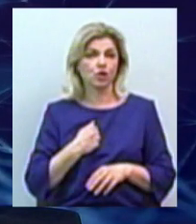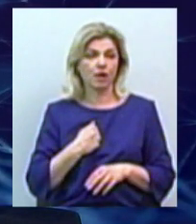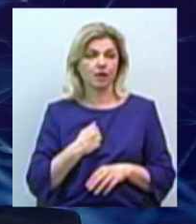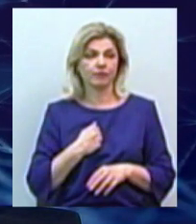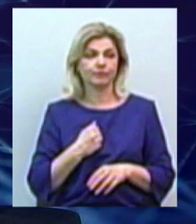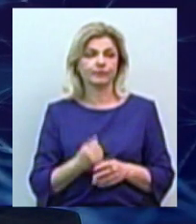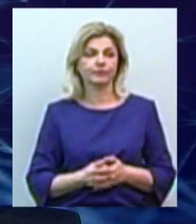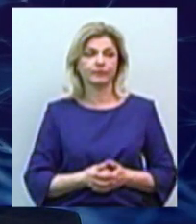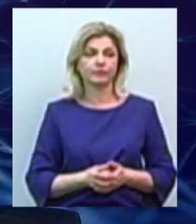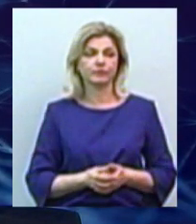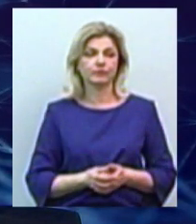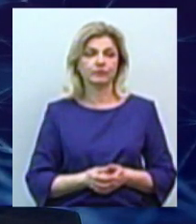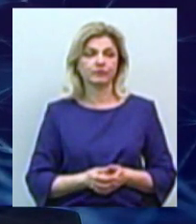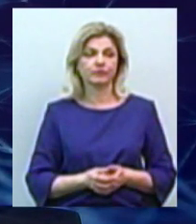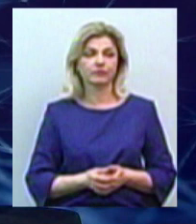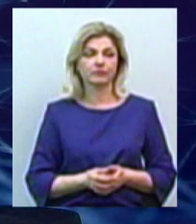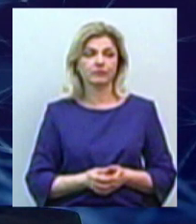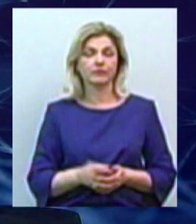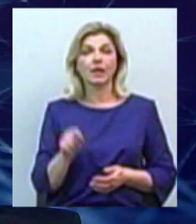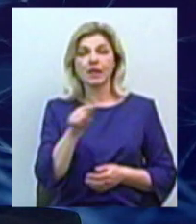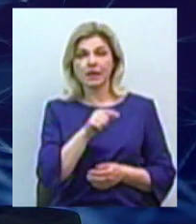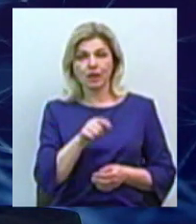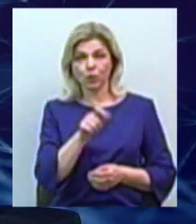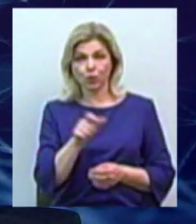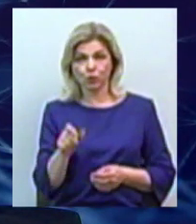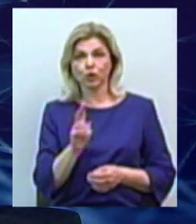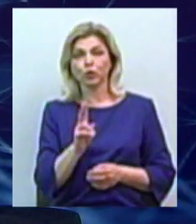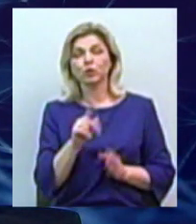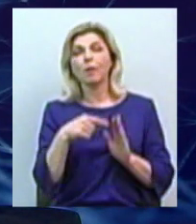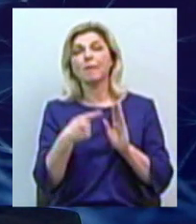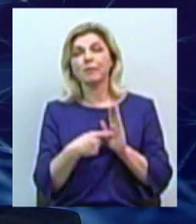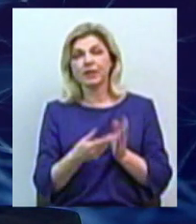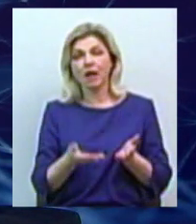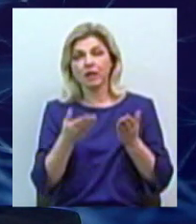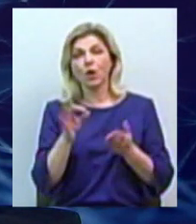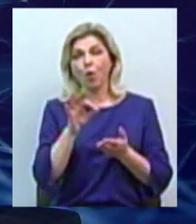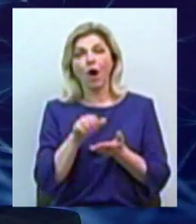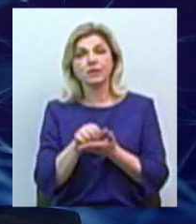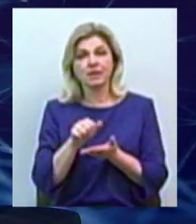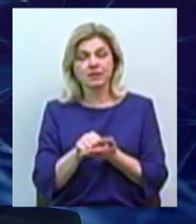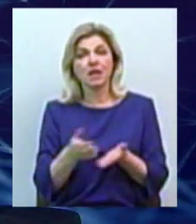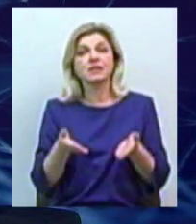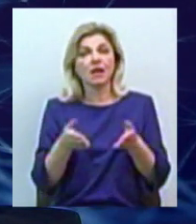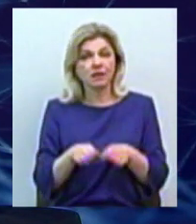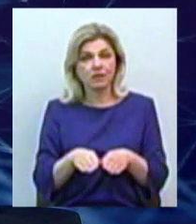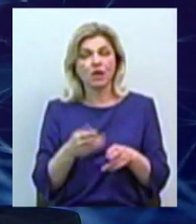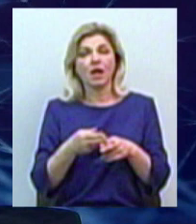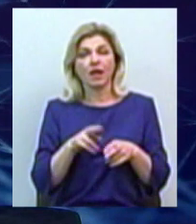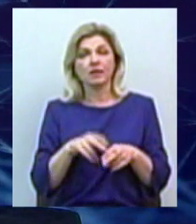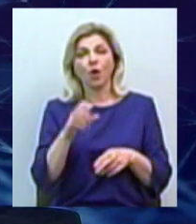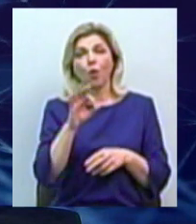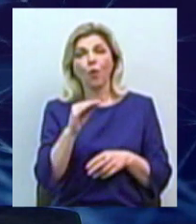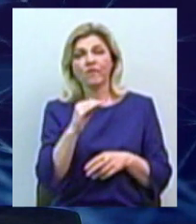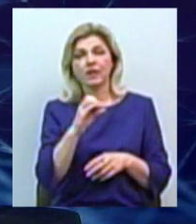жаль, ті люди, які ведуть питання концесії, вони залишилися. Це офіс реформ при